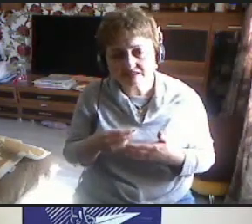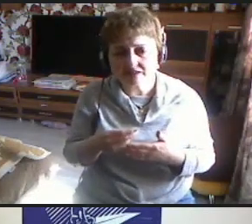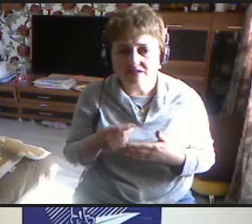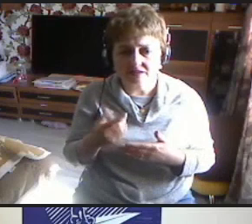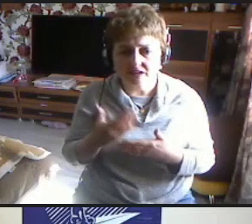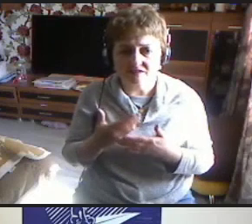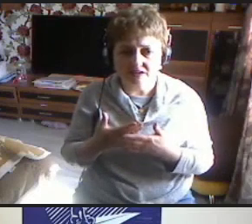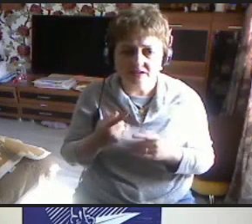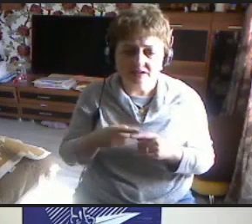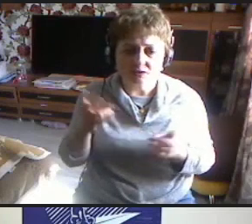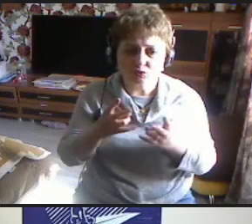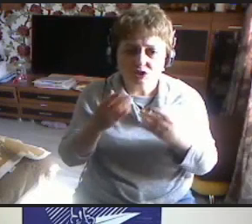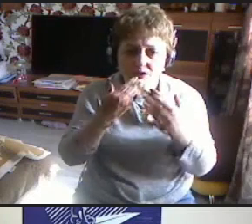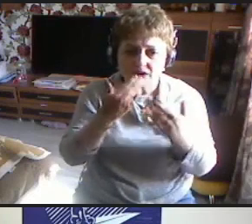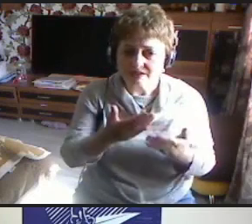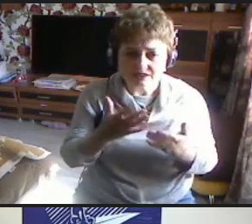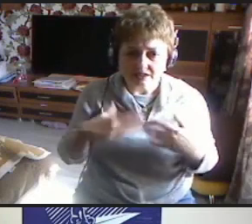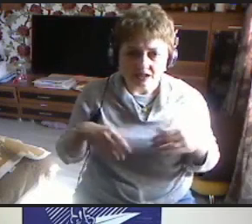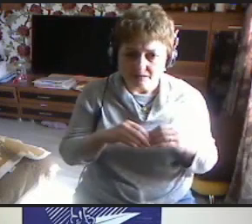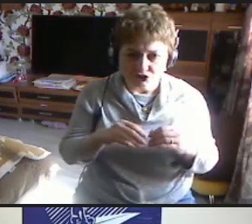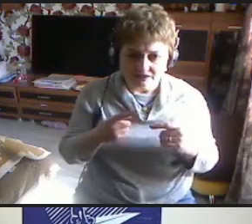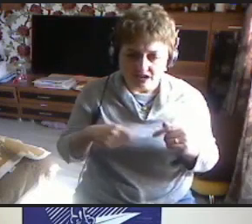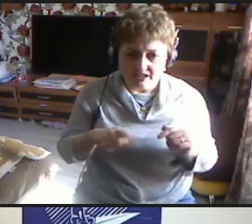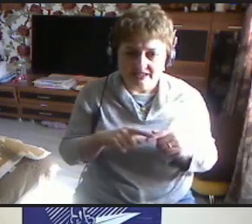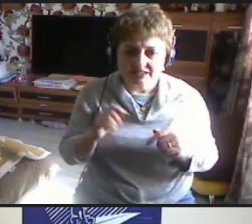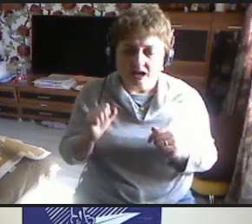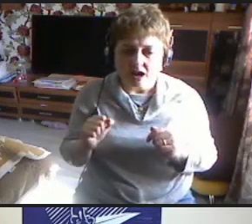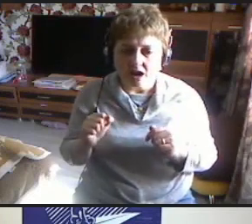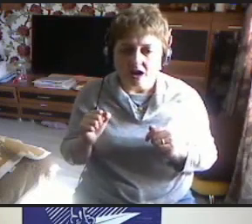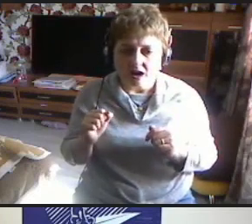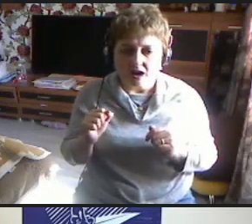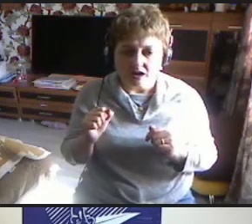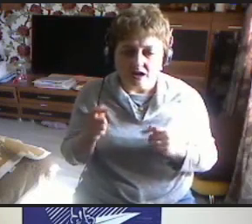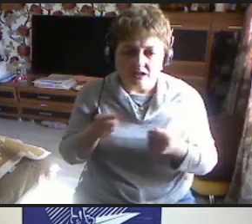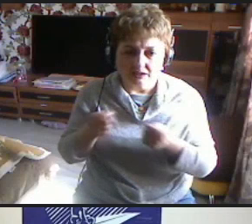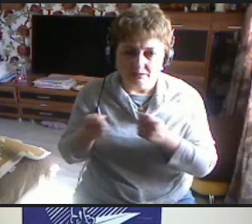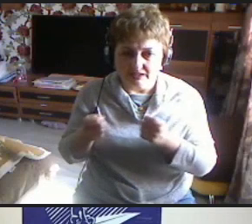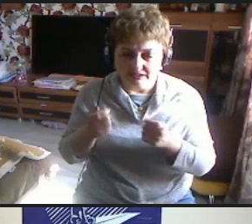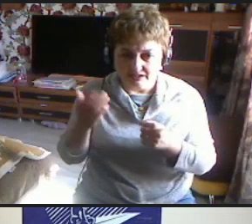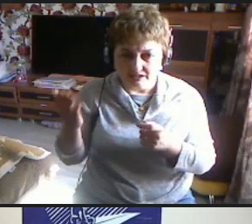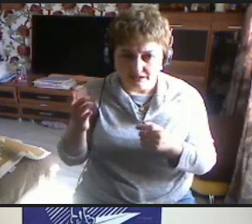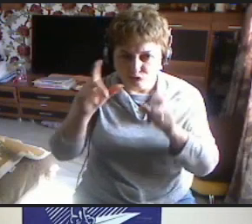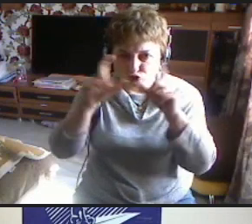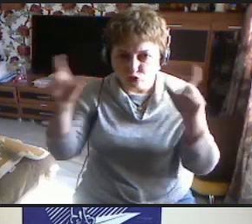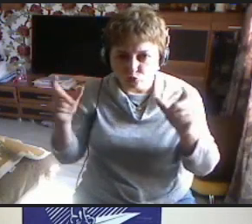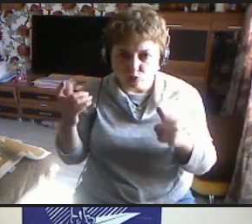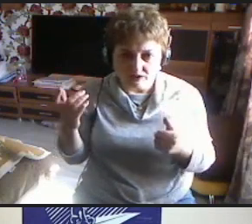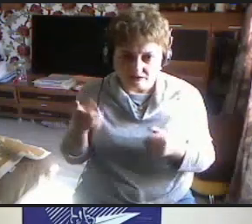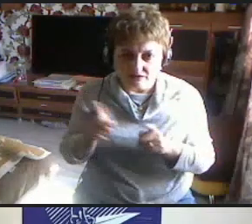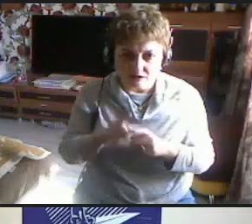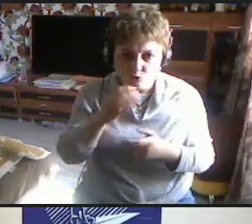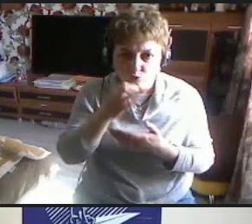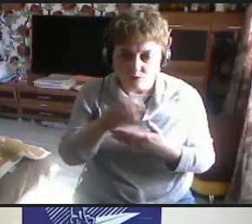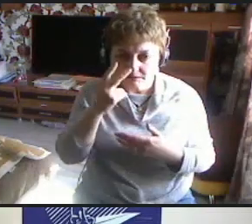обратиться не к общественной организации, а к администрации там, школы, такой опыт посмотреть. Если это